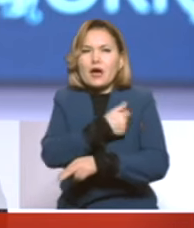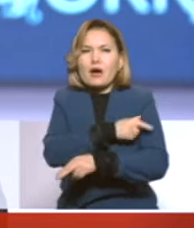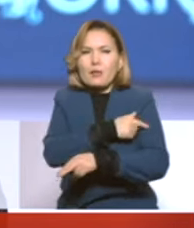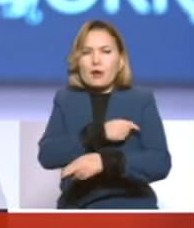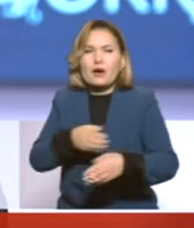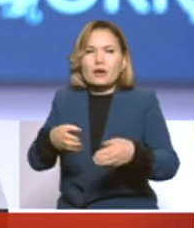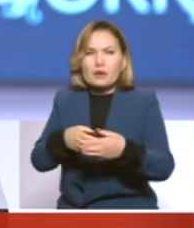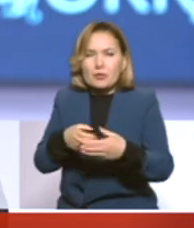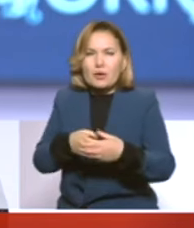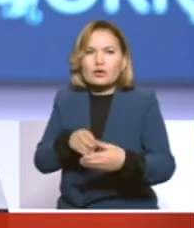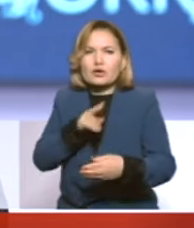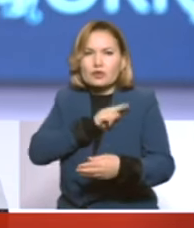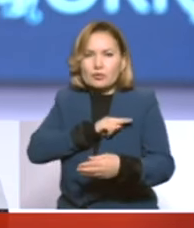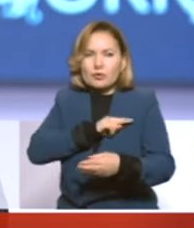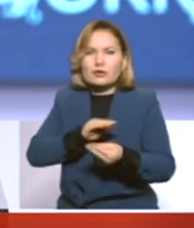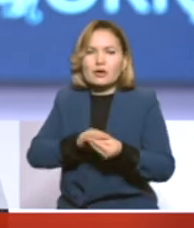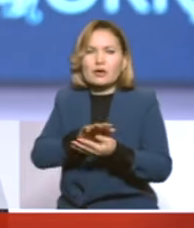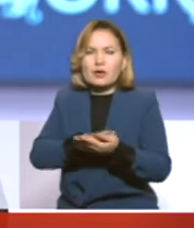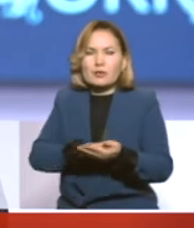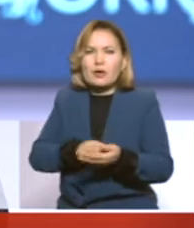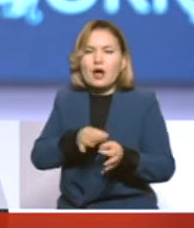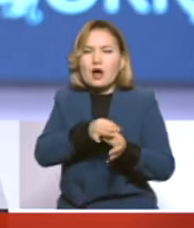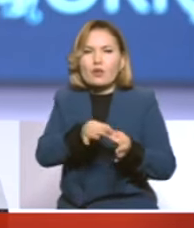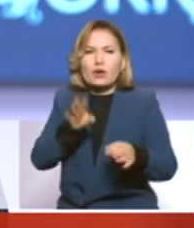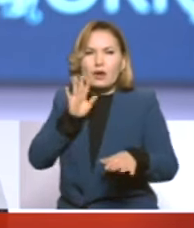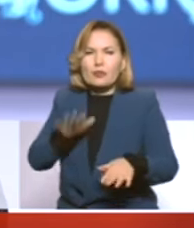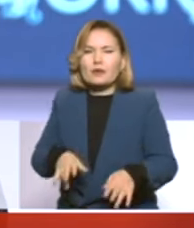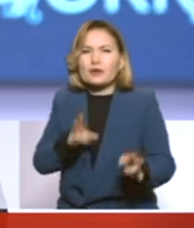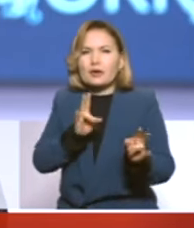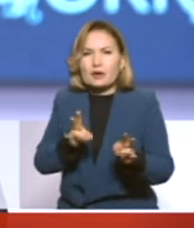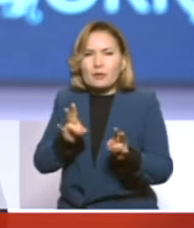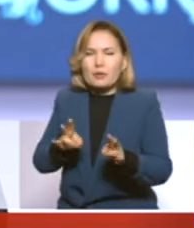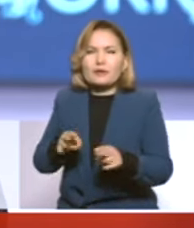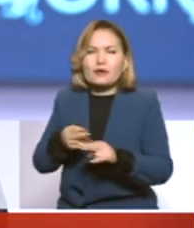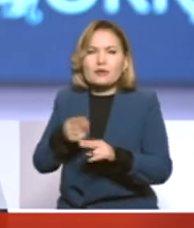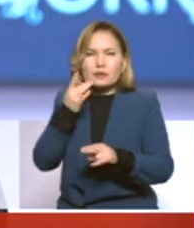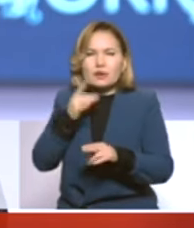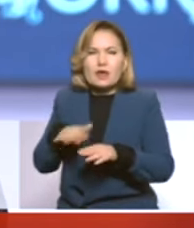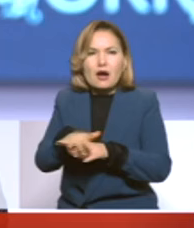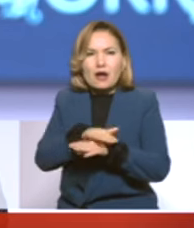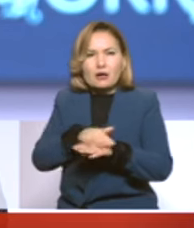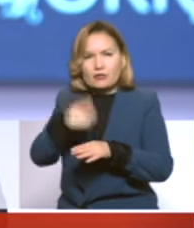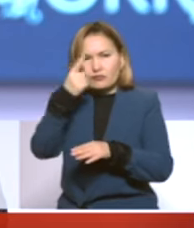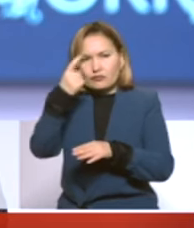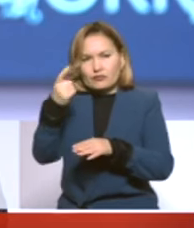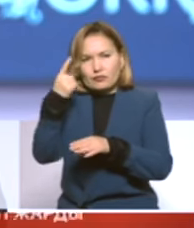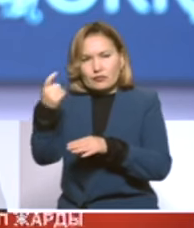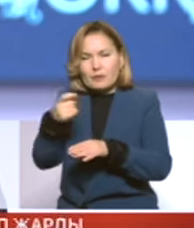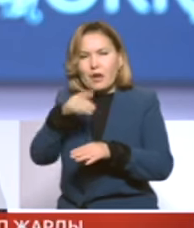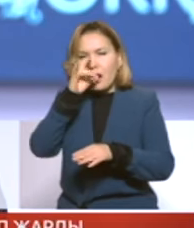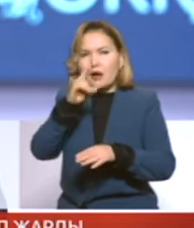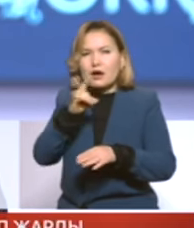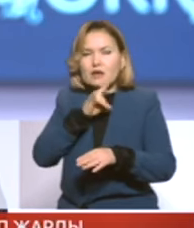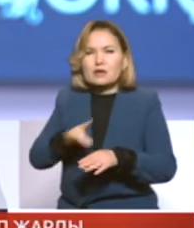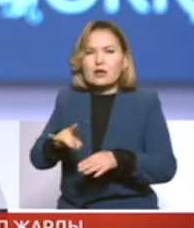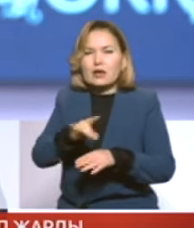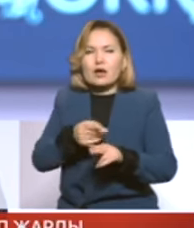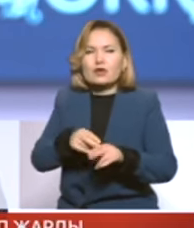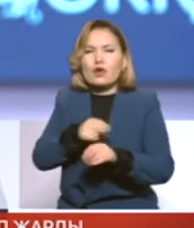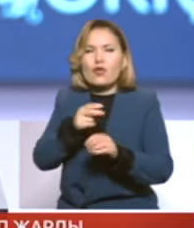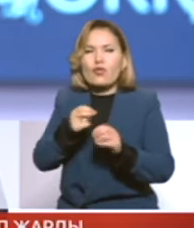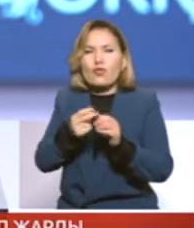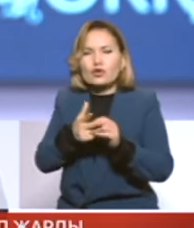волонтерлер жұмыс істейді. Өңірдегі су тасқыны жағдай туралы халықты хабардар етеді. Еліміздің 13